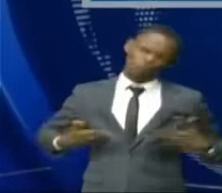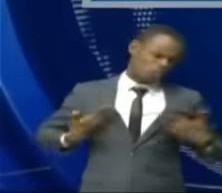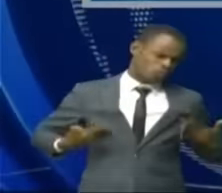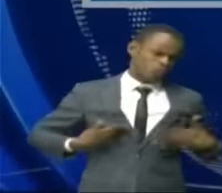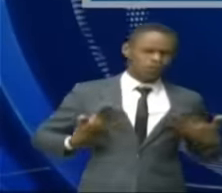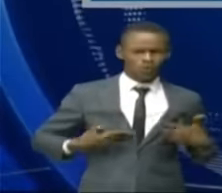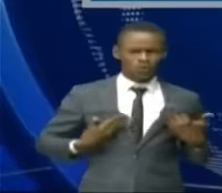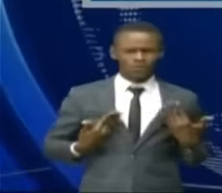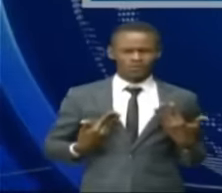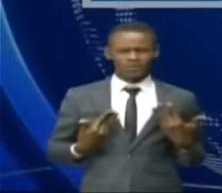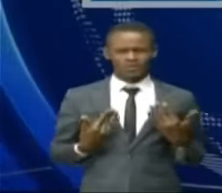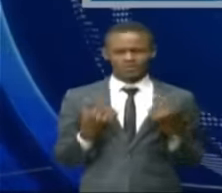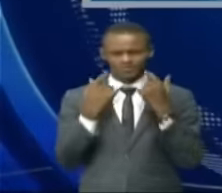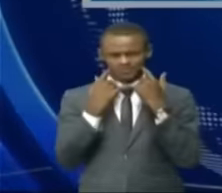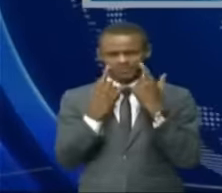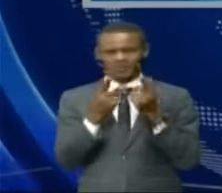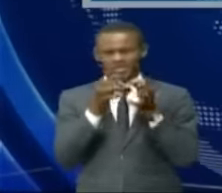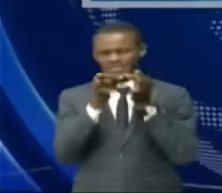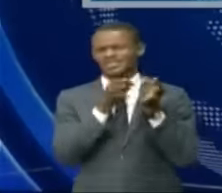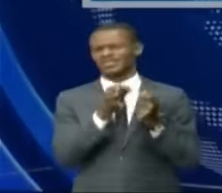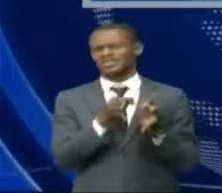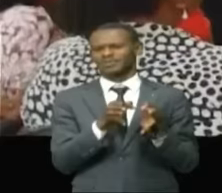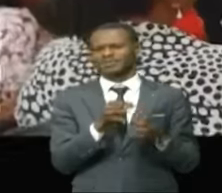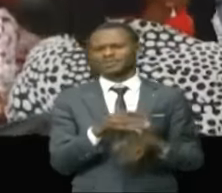les chances égales.